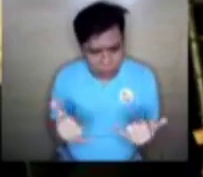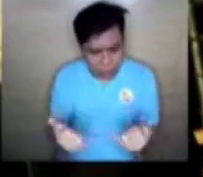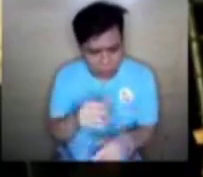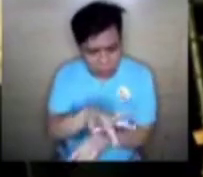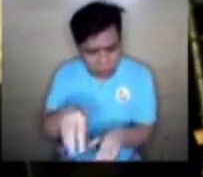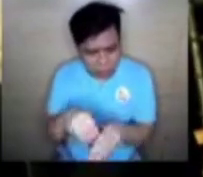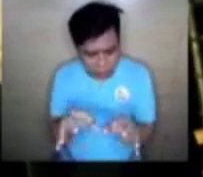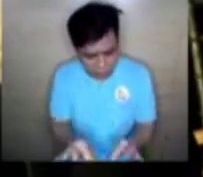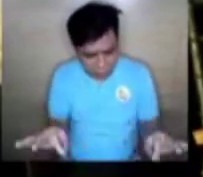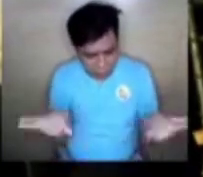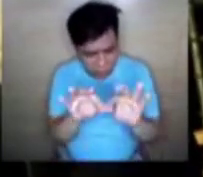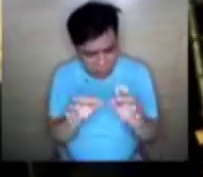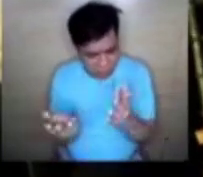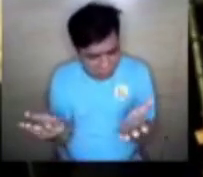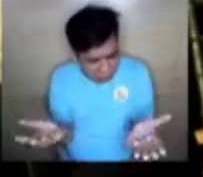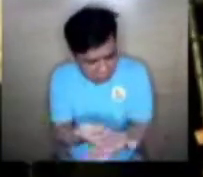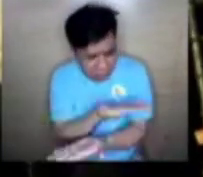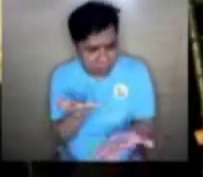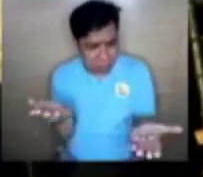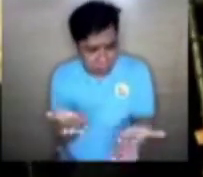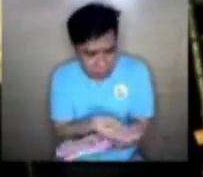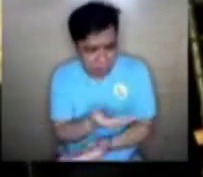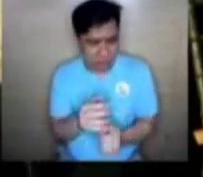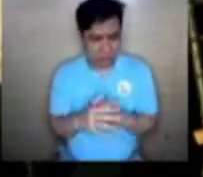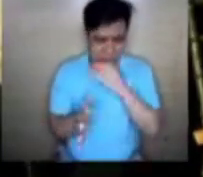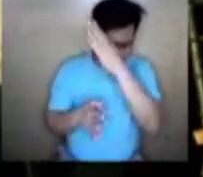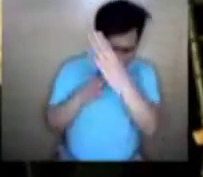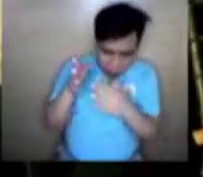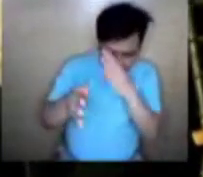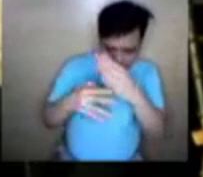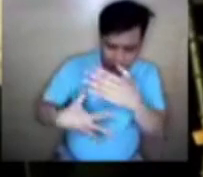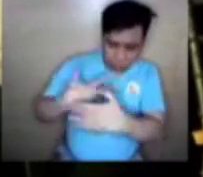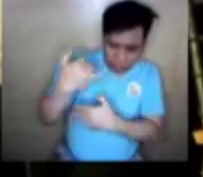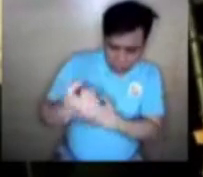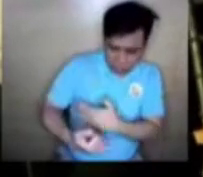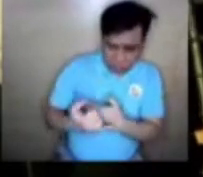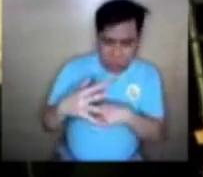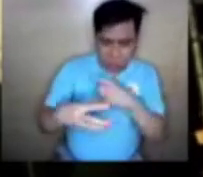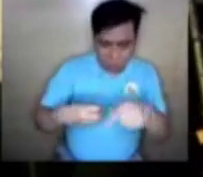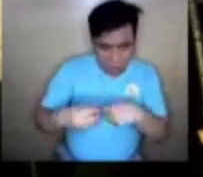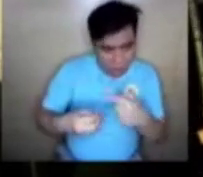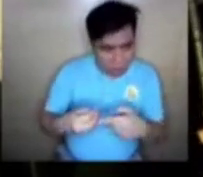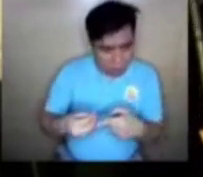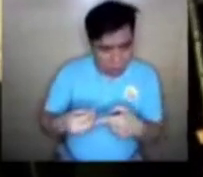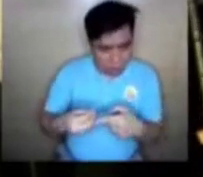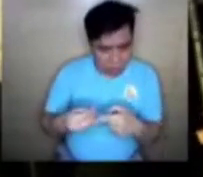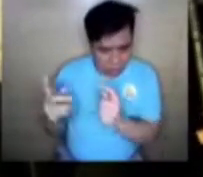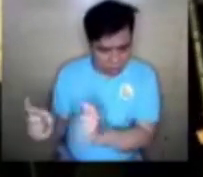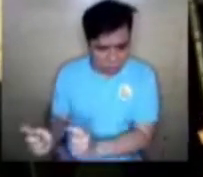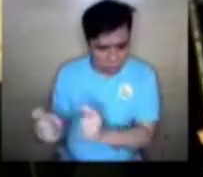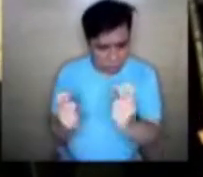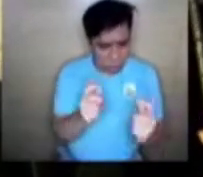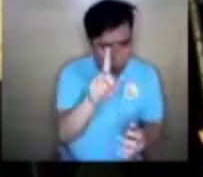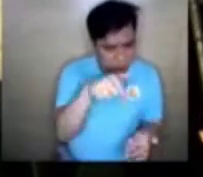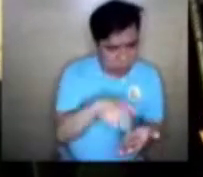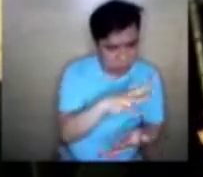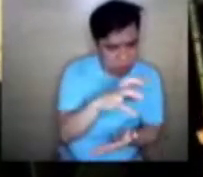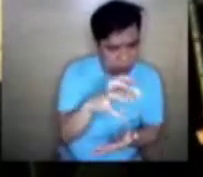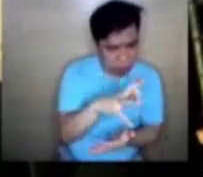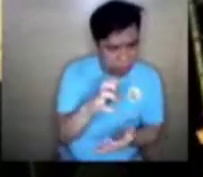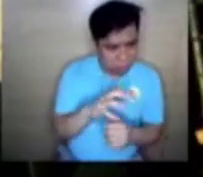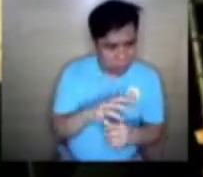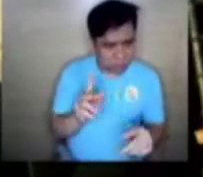para sa isang makabago o innovative na proyekto para mailipat ang nasa 1,500